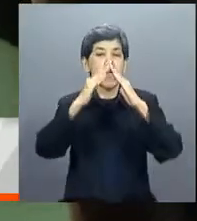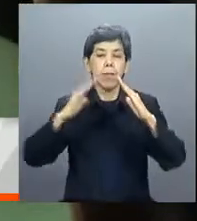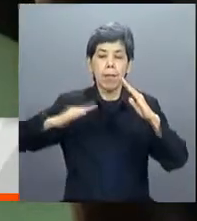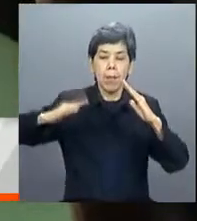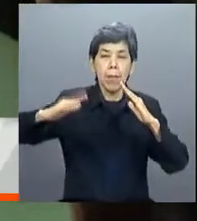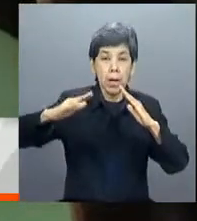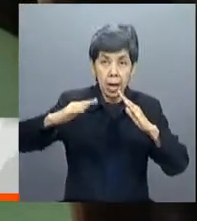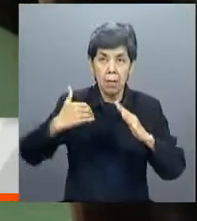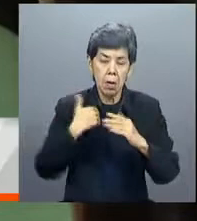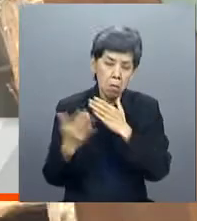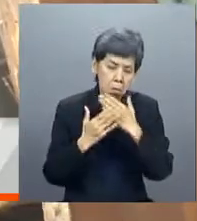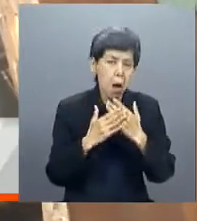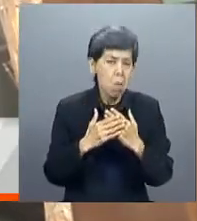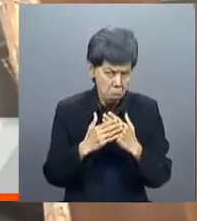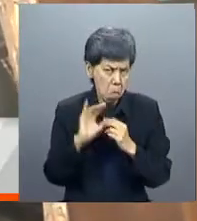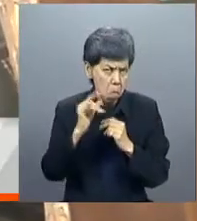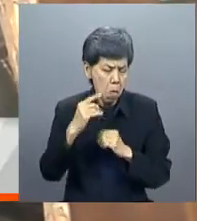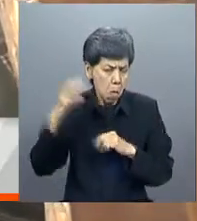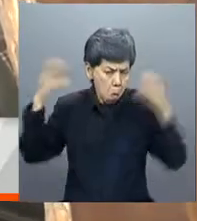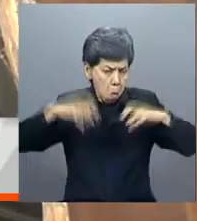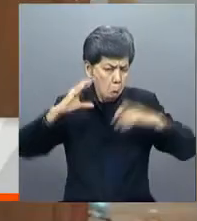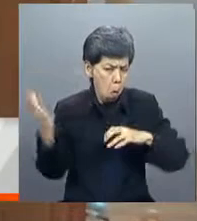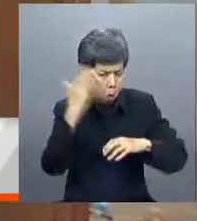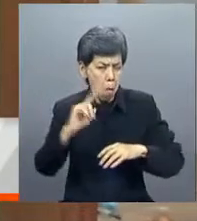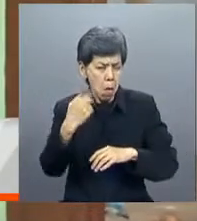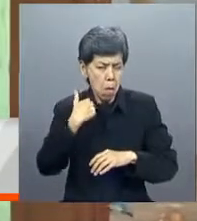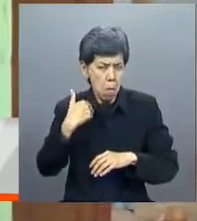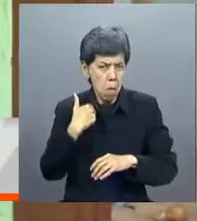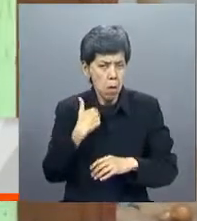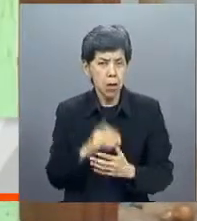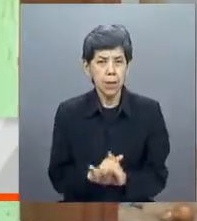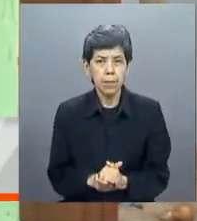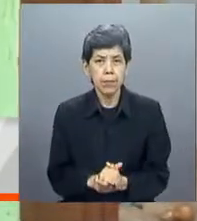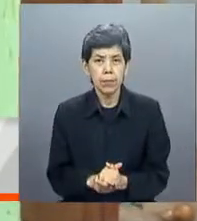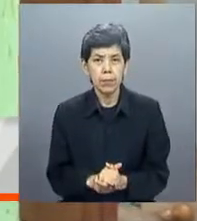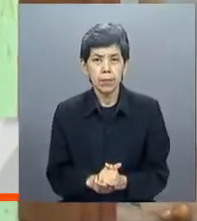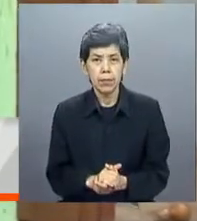เพราะมีคำเตือนว่าอาจจะเกิดพายุฝนและลมแรงขึ้นอีกปลาย